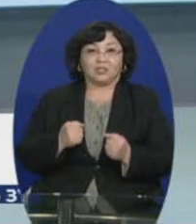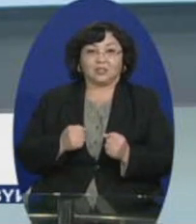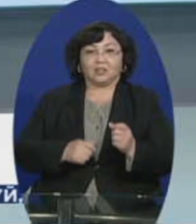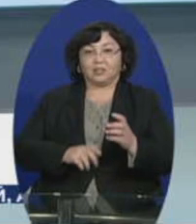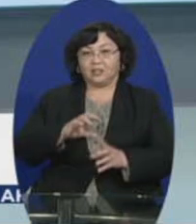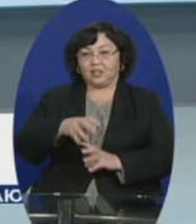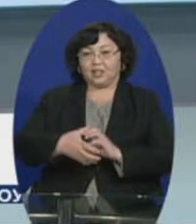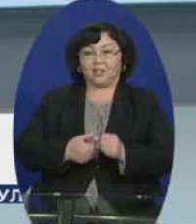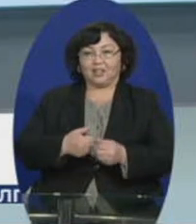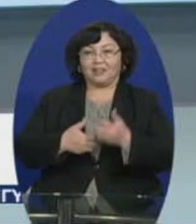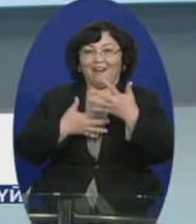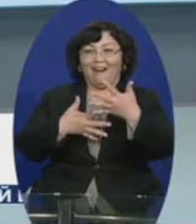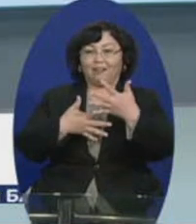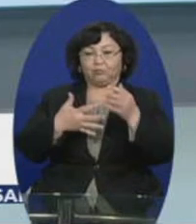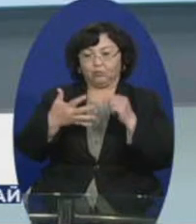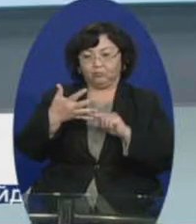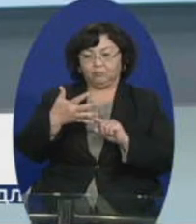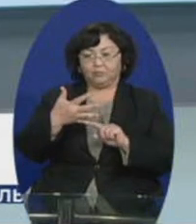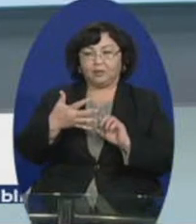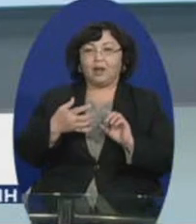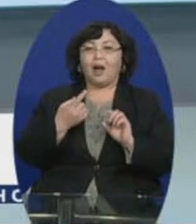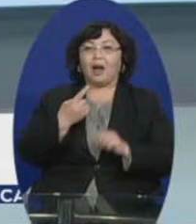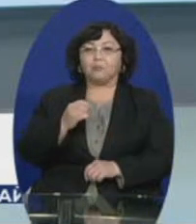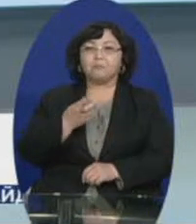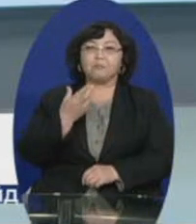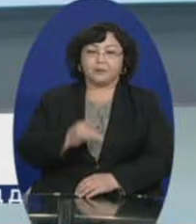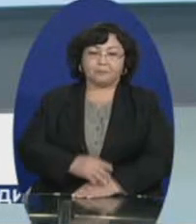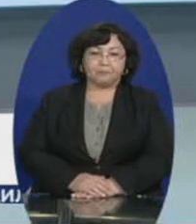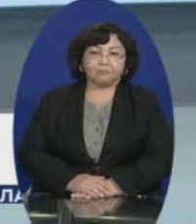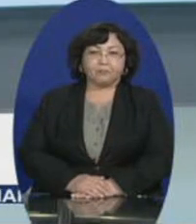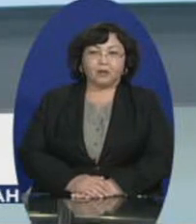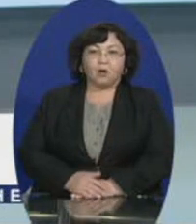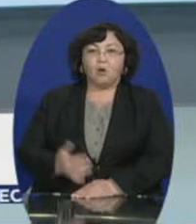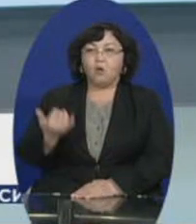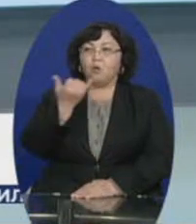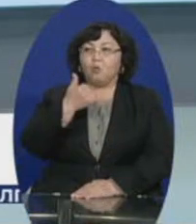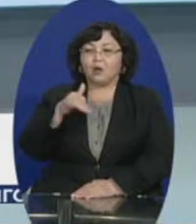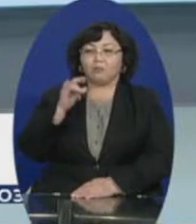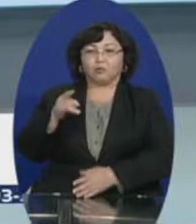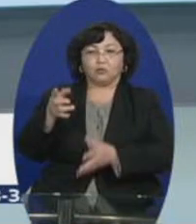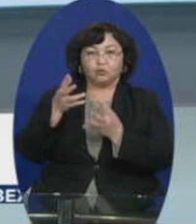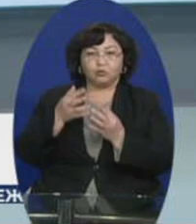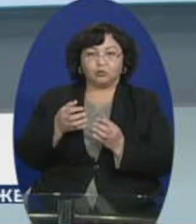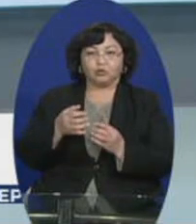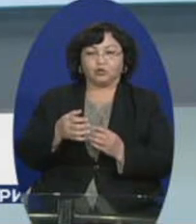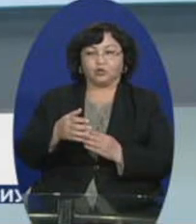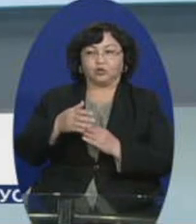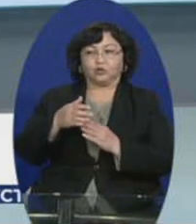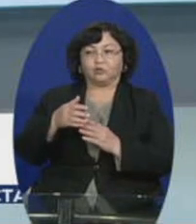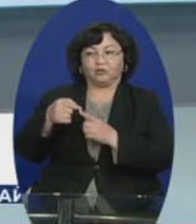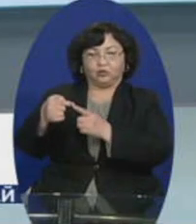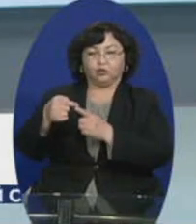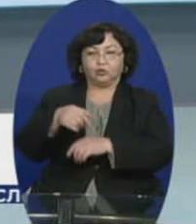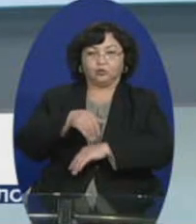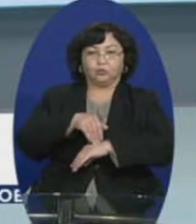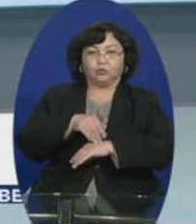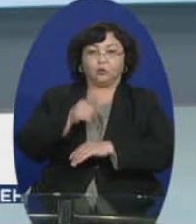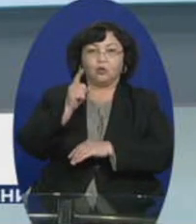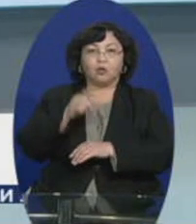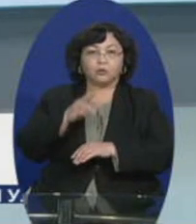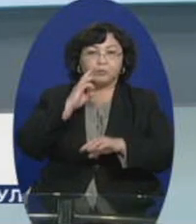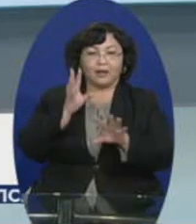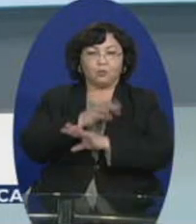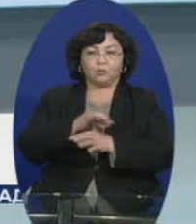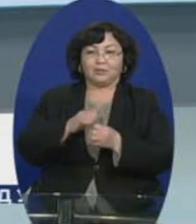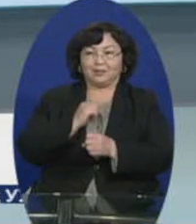дэлхийд 10 дугаар тэрэм билэгдэж байгаа юм а. Мөн уур амьсгалын өөрчлөлтийн эсрэг тогтвортой хот байгуулахар төлөвлөн шат дараатай олон ажлуудыг